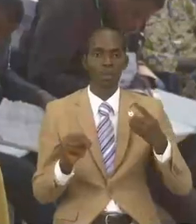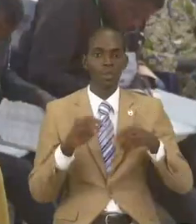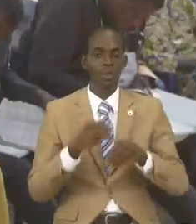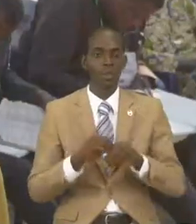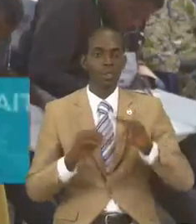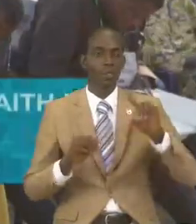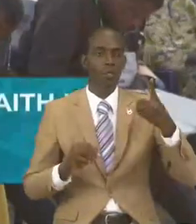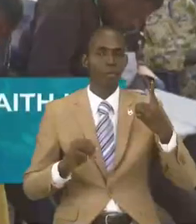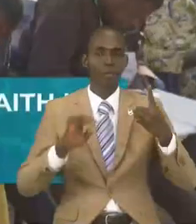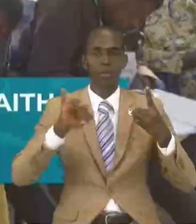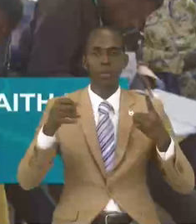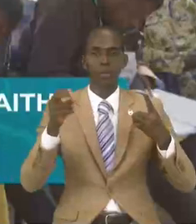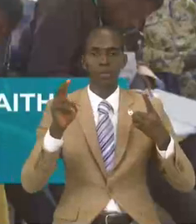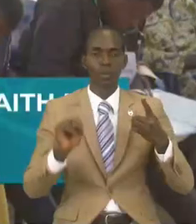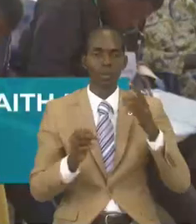chapitre 2,